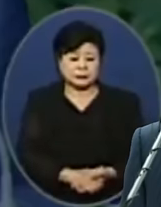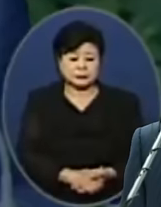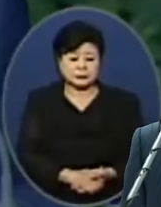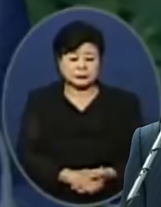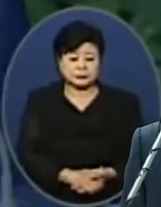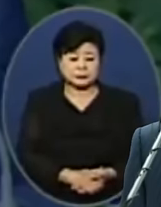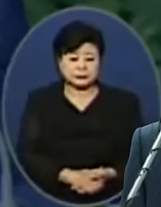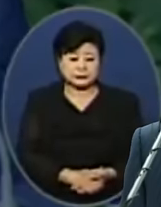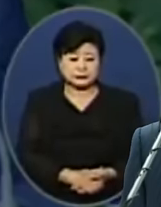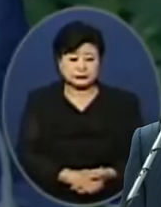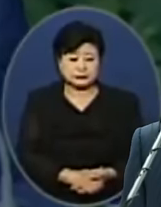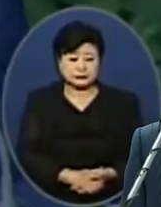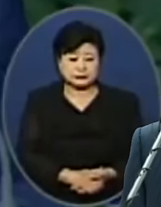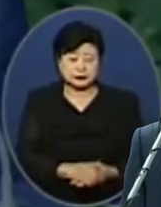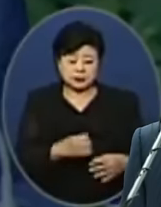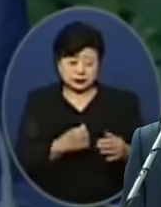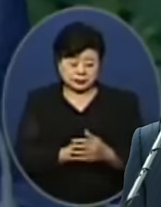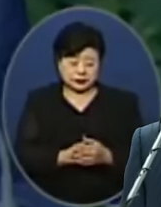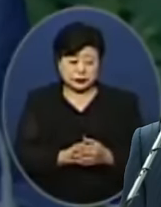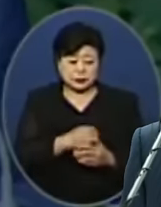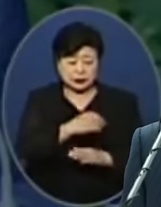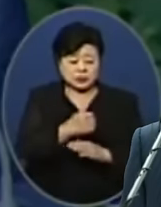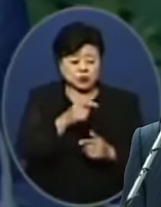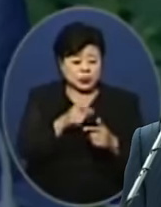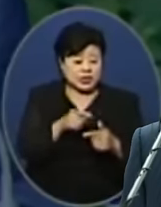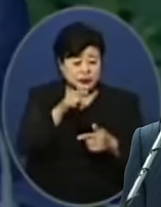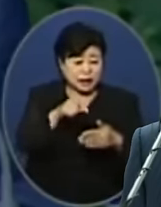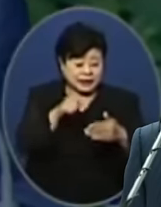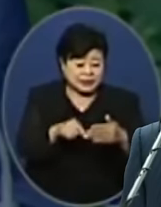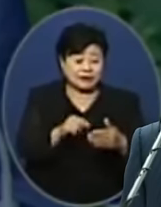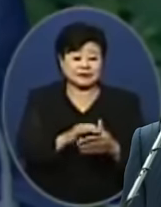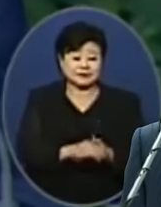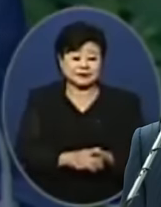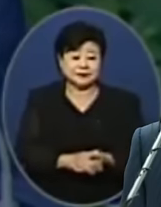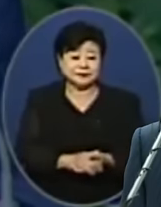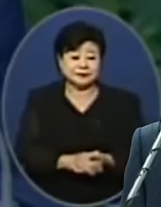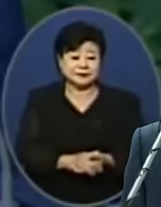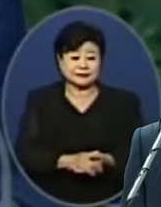것입니다. 그러므로 그리스도 안에 있으면